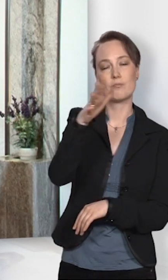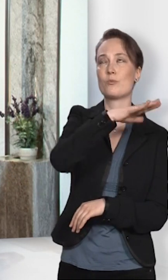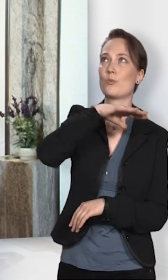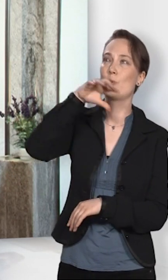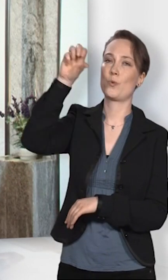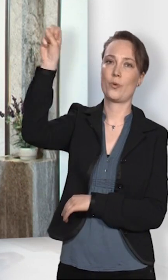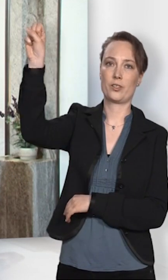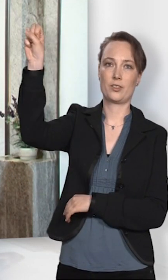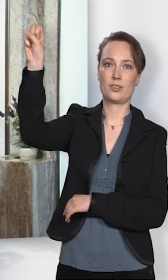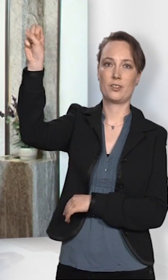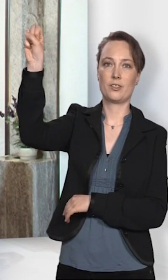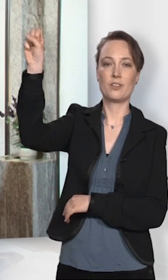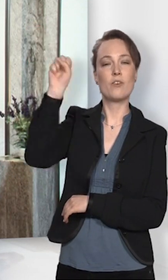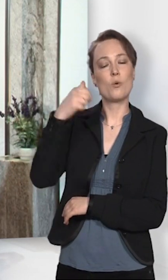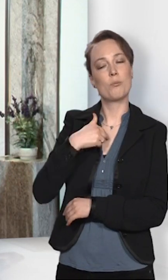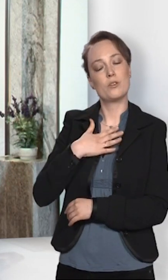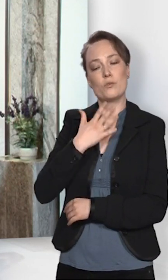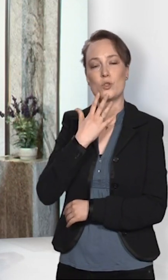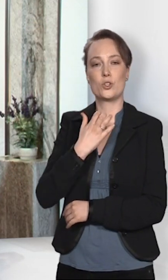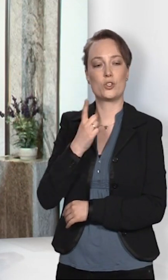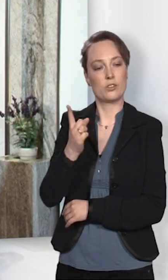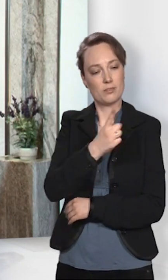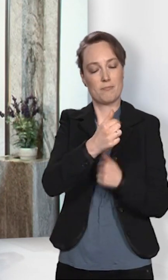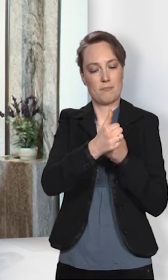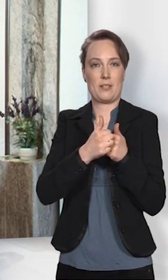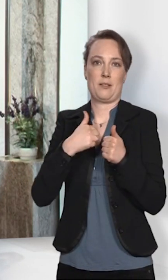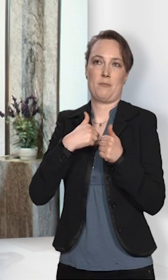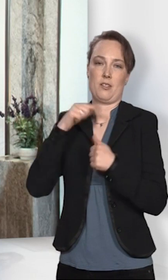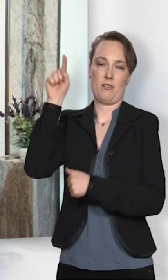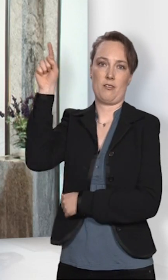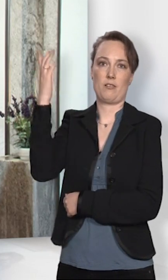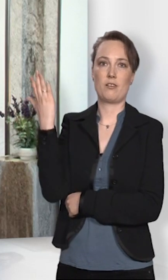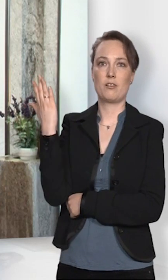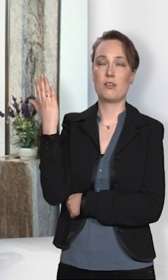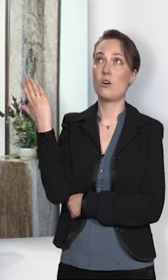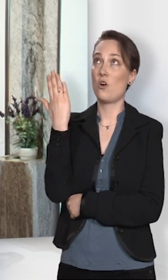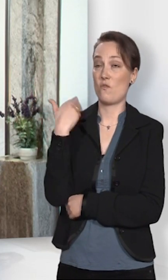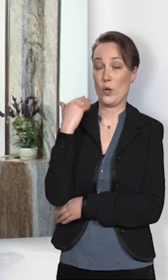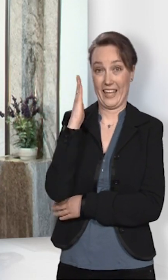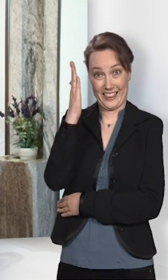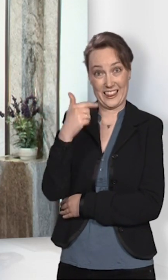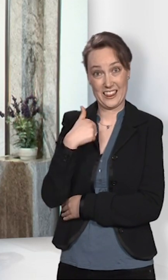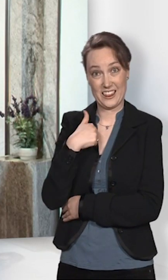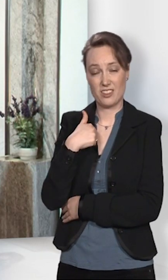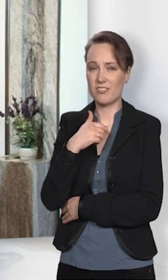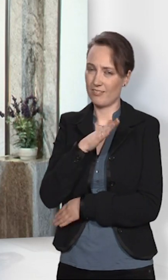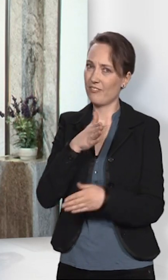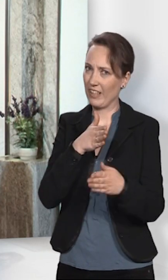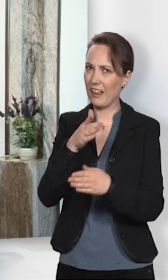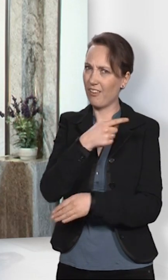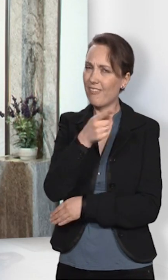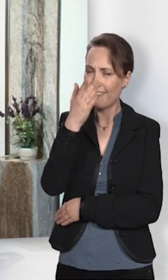nehmen, damit ihr seid, wo ich bin. Und wo ich hingehe, den Weg wisst